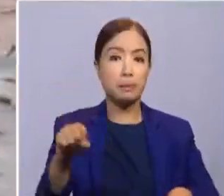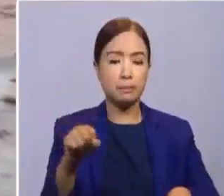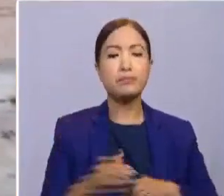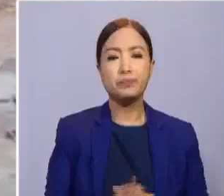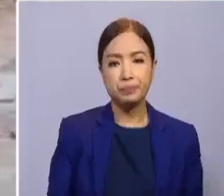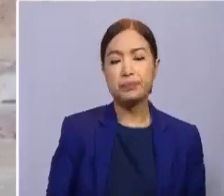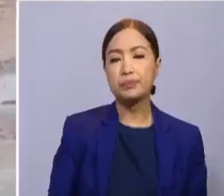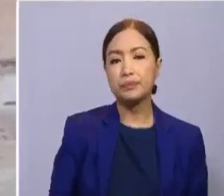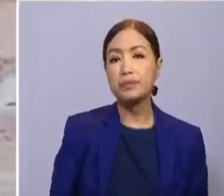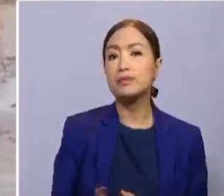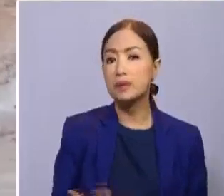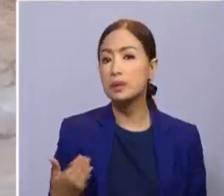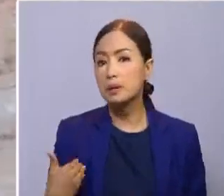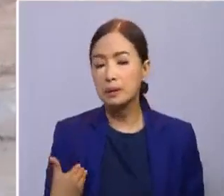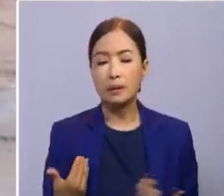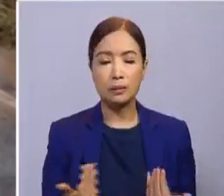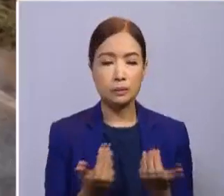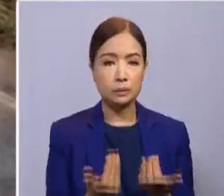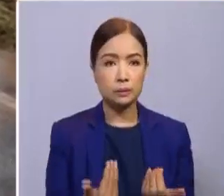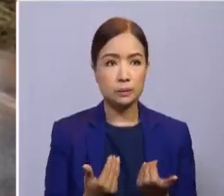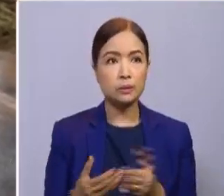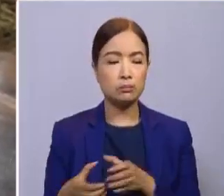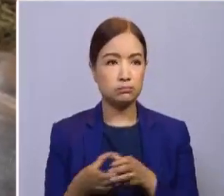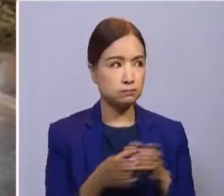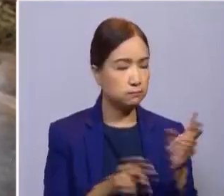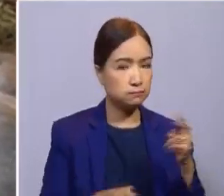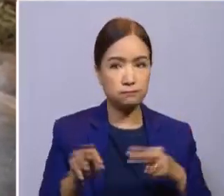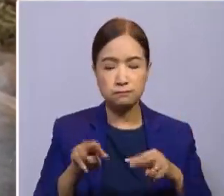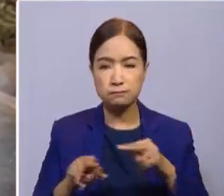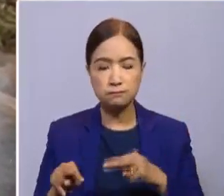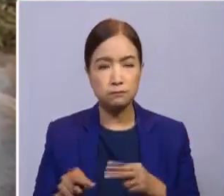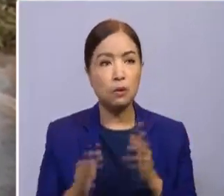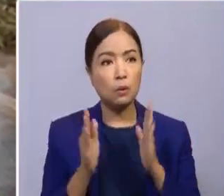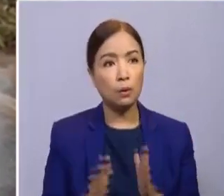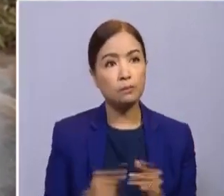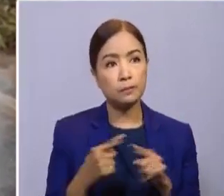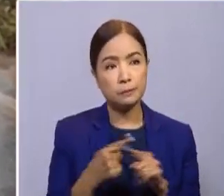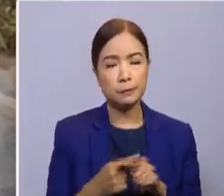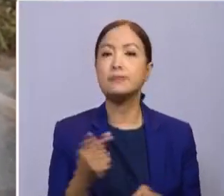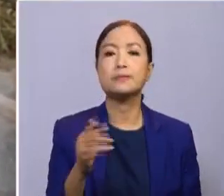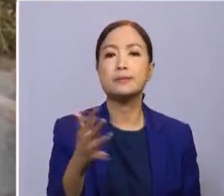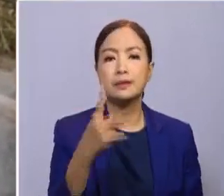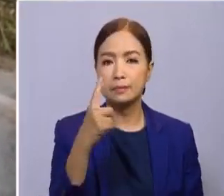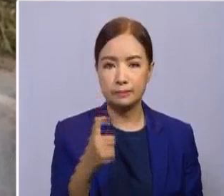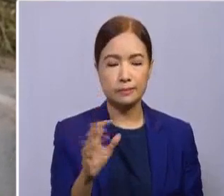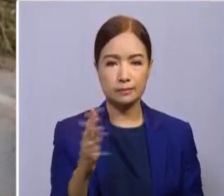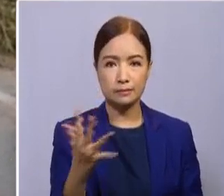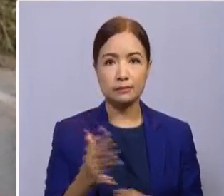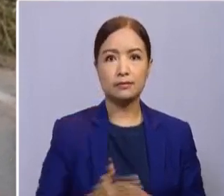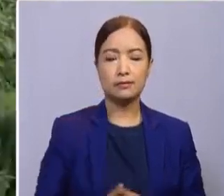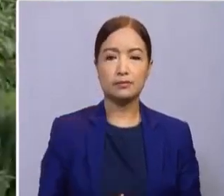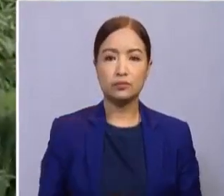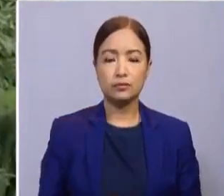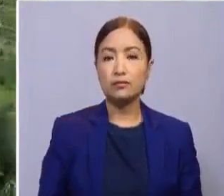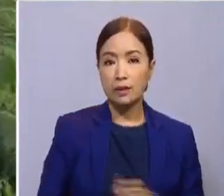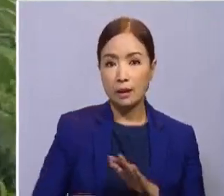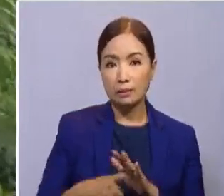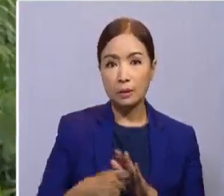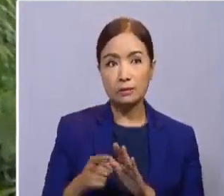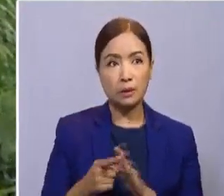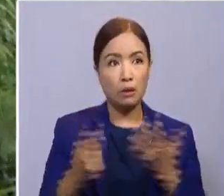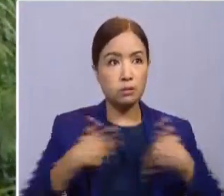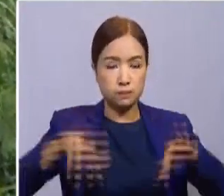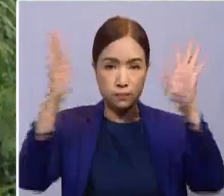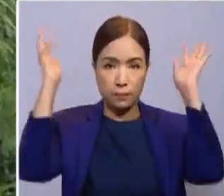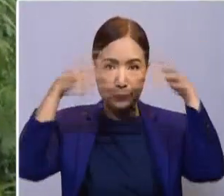านแม่สะกึดด้วยแต่ว่าเบื้องต้นที่เจ้าหน้าที่ไปสำรวจดูยังไม่มีรายงานผู้ได้รับบาดเจ็บหรือเสียชีวิตนะคะโดยเหตุการณ์นี้ฝน